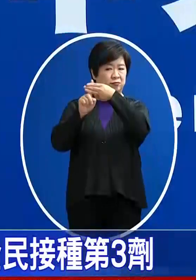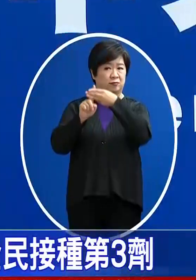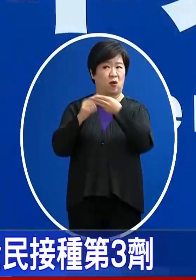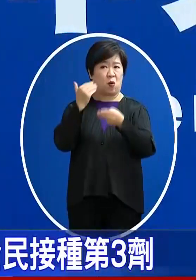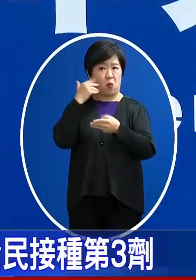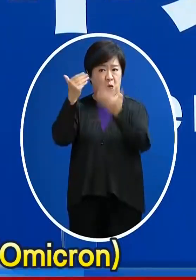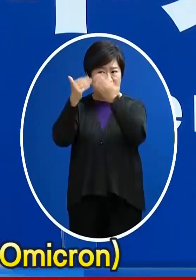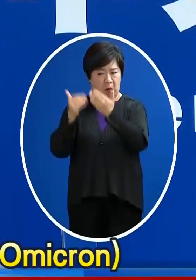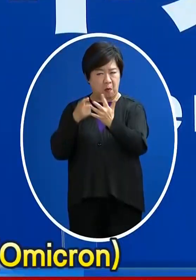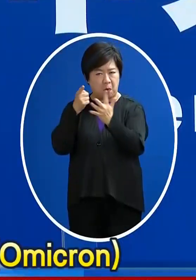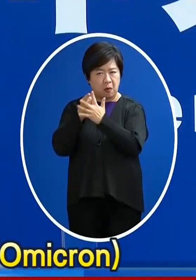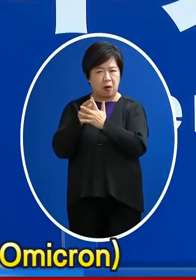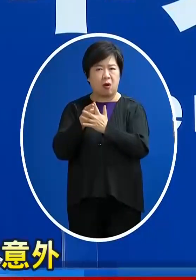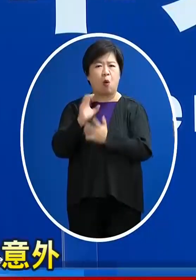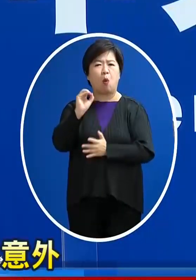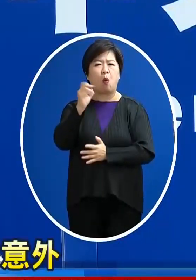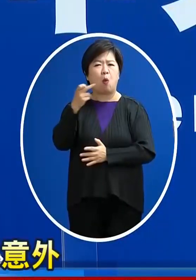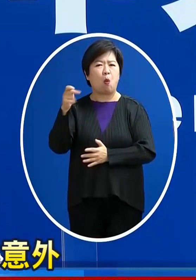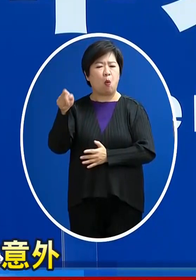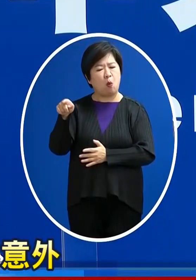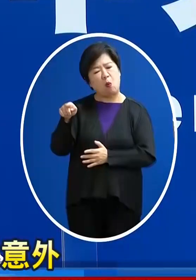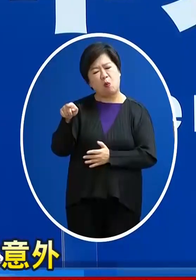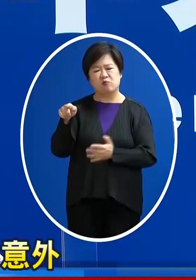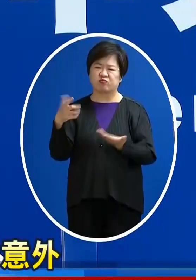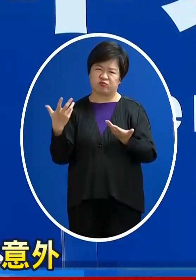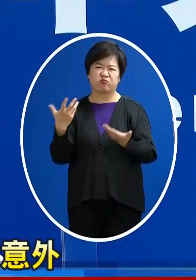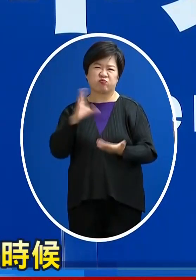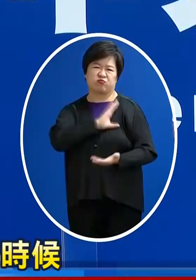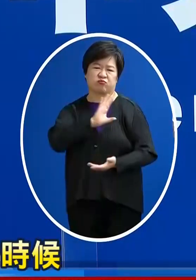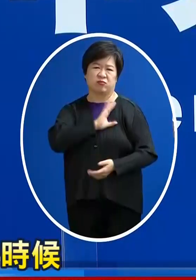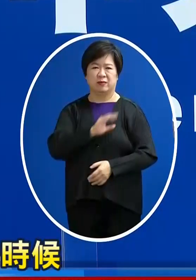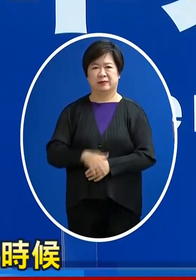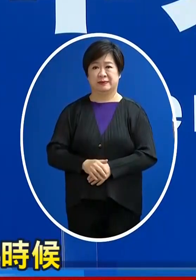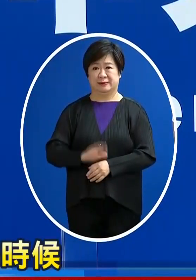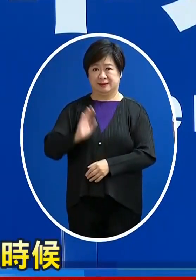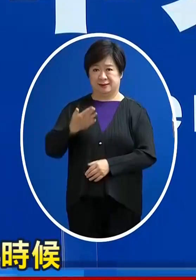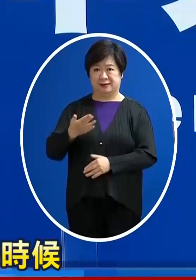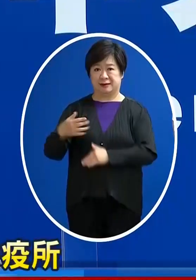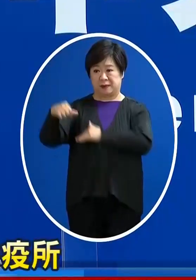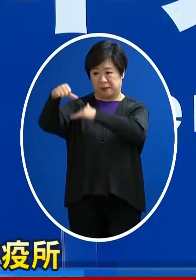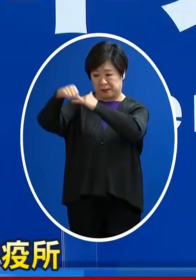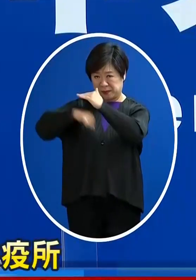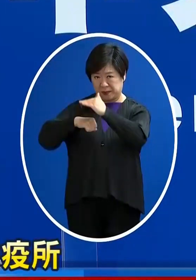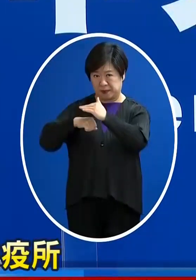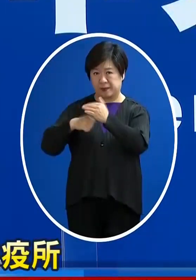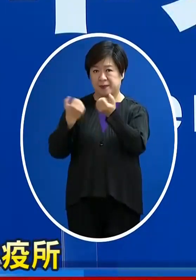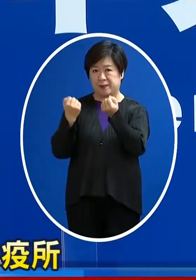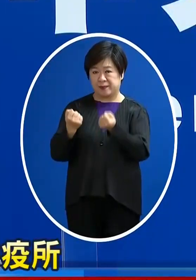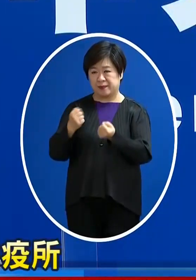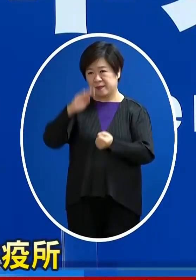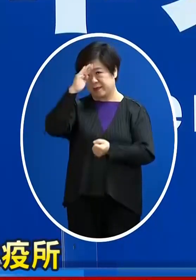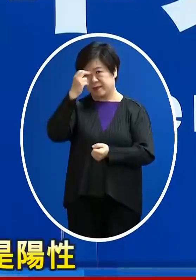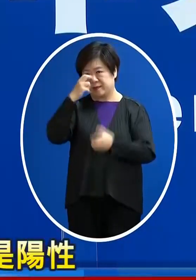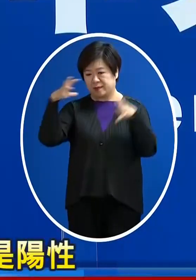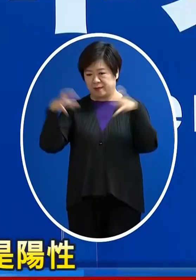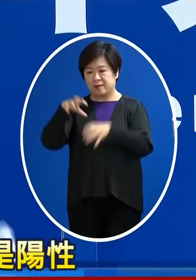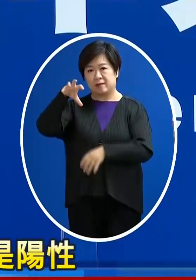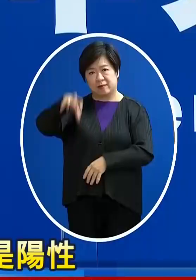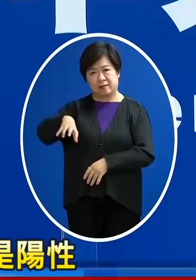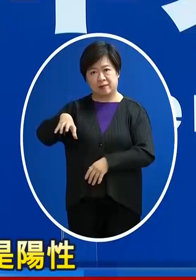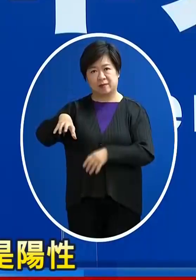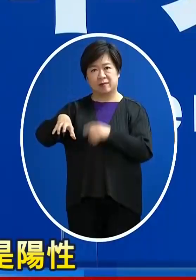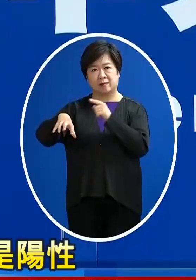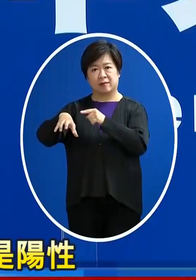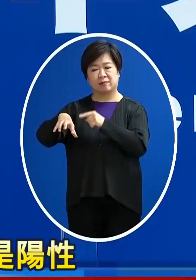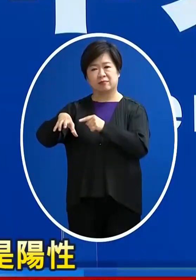最后定序出来是 Omicron， 但我们也不是说很意外，只是说她在入境的时候进到我们的集中检疫所，